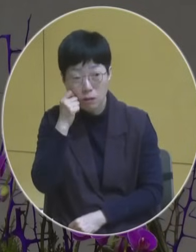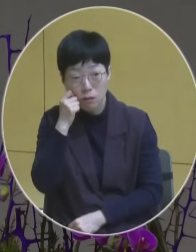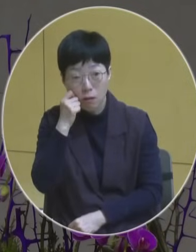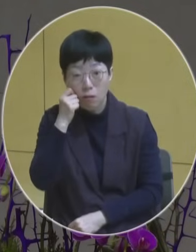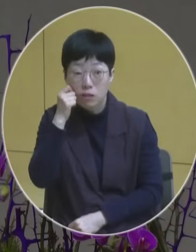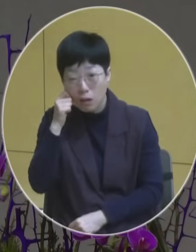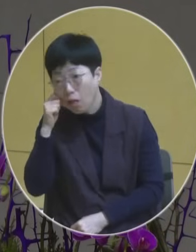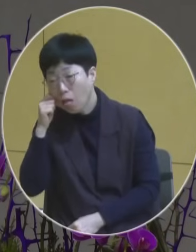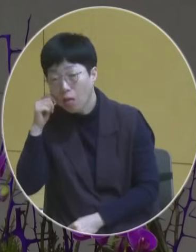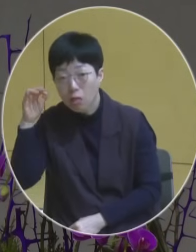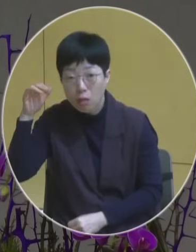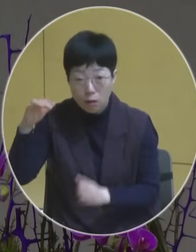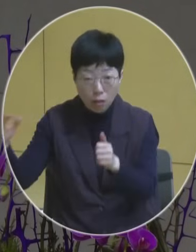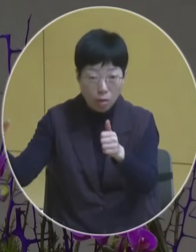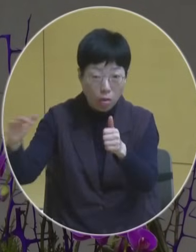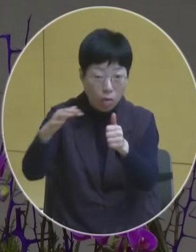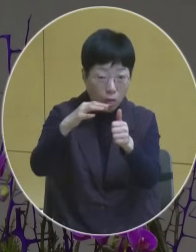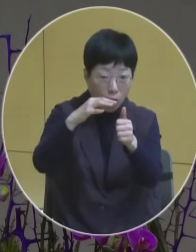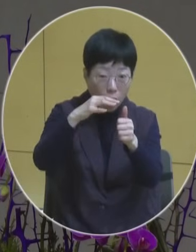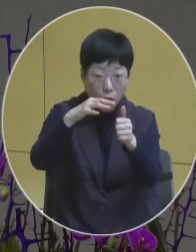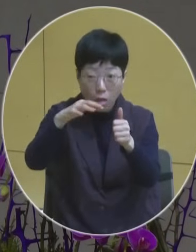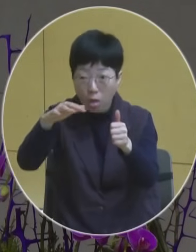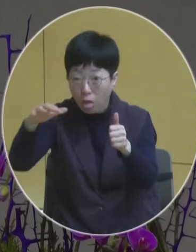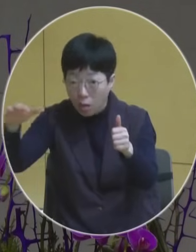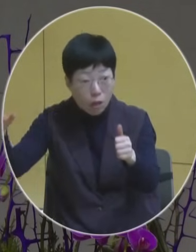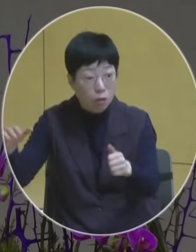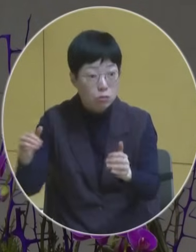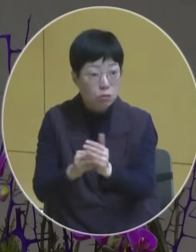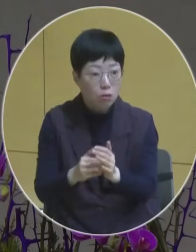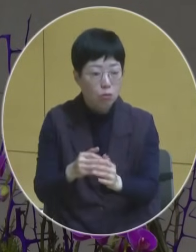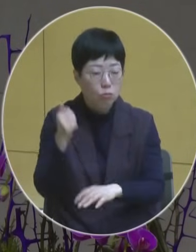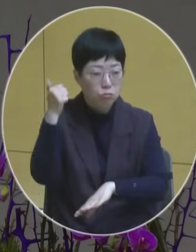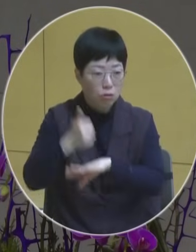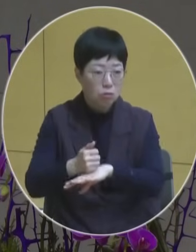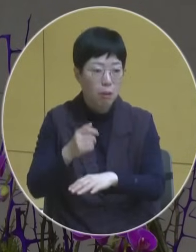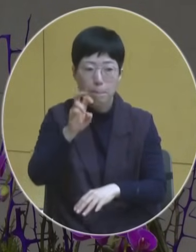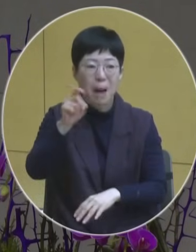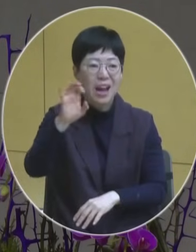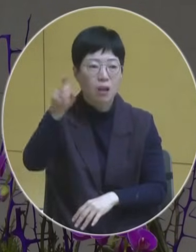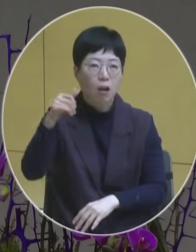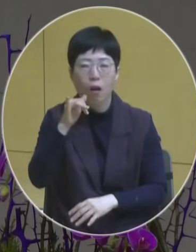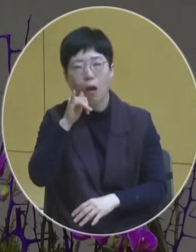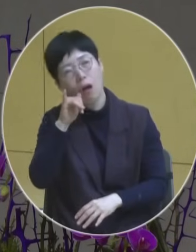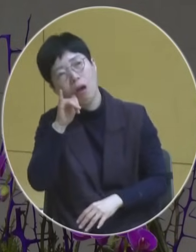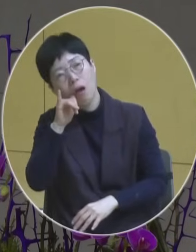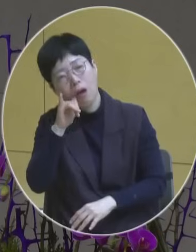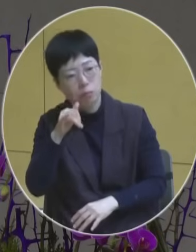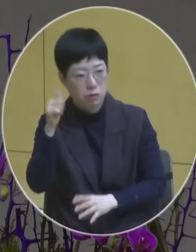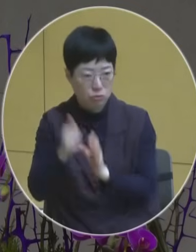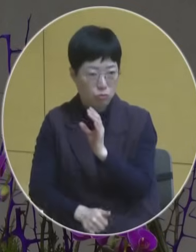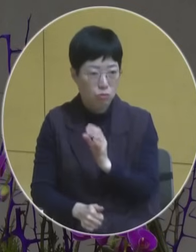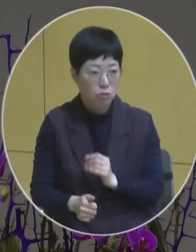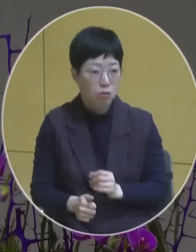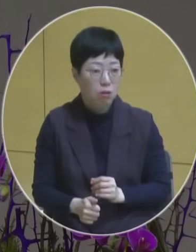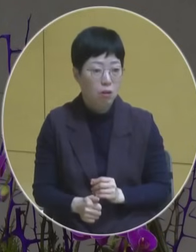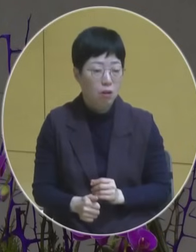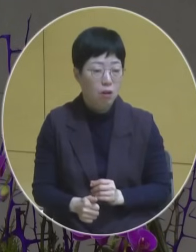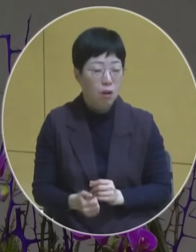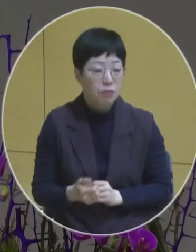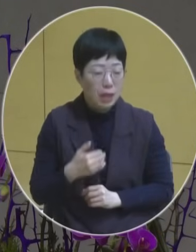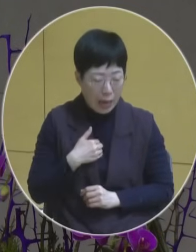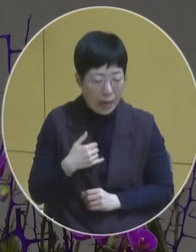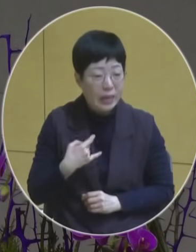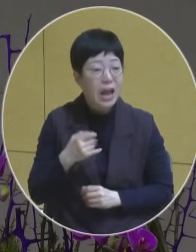왜냐하면 인기가 떨어졌으니까, 자기가 가장 소중히 여기는 게 없어졌으니까. 다 마찬가지예요 우리도. 그러나 나에게는 하나님이